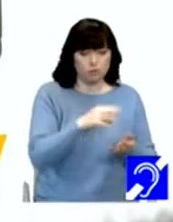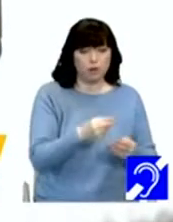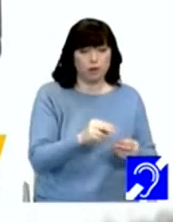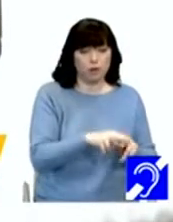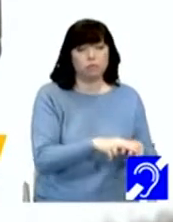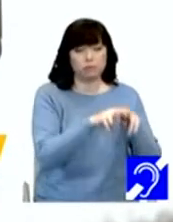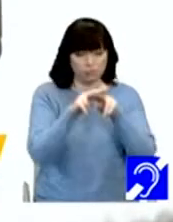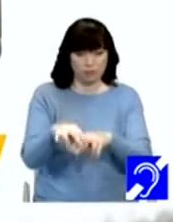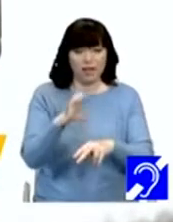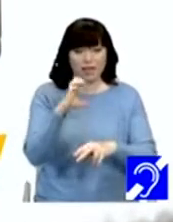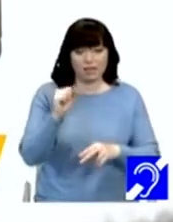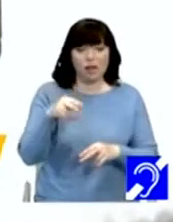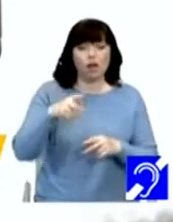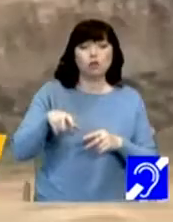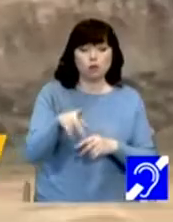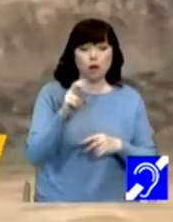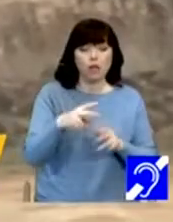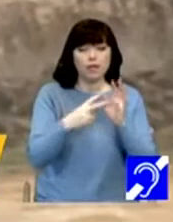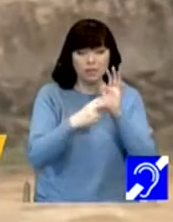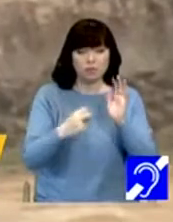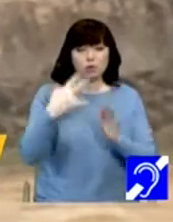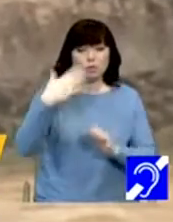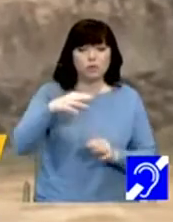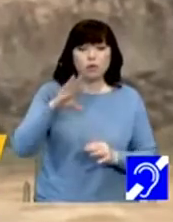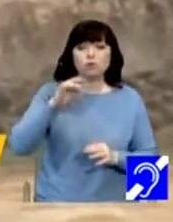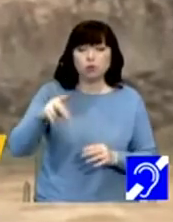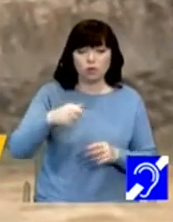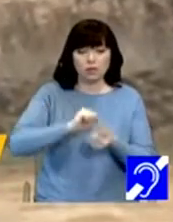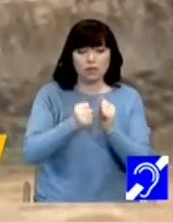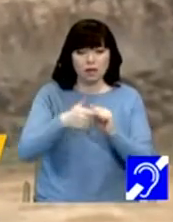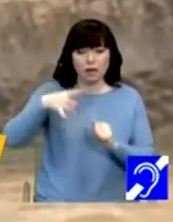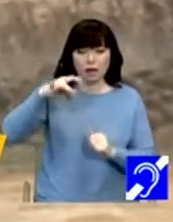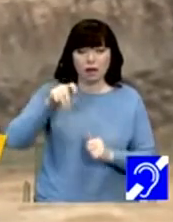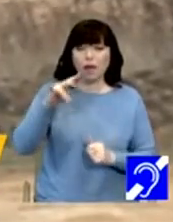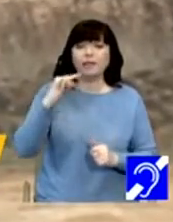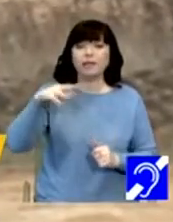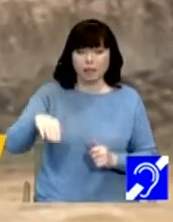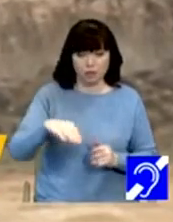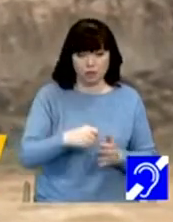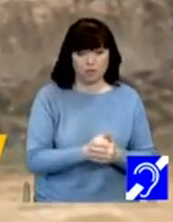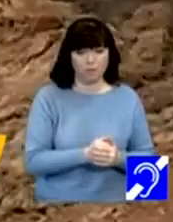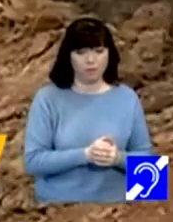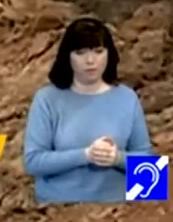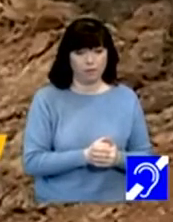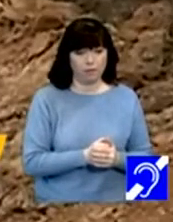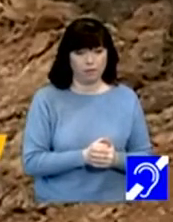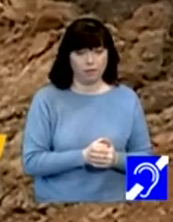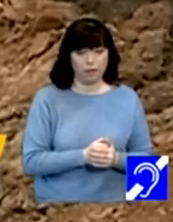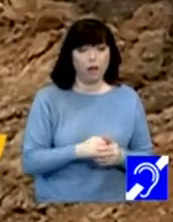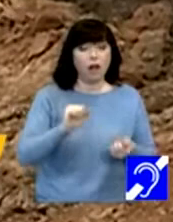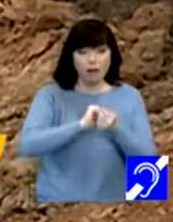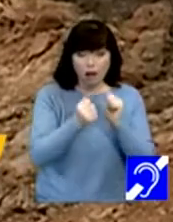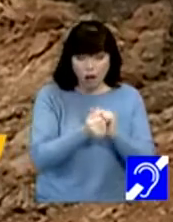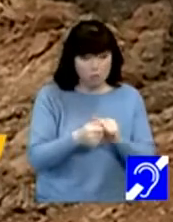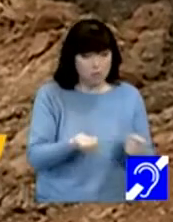către SA Drumuri Cahul 750 de tone de granit în valoare de peste 725.000 de lei. Piatra